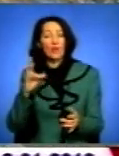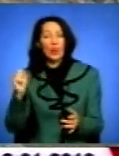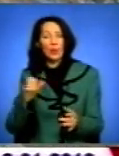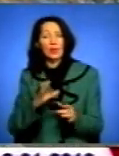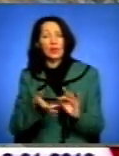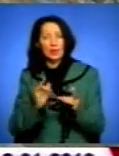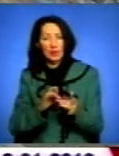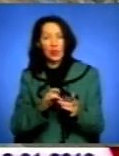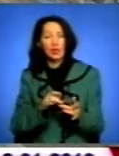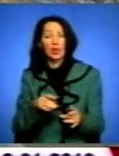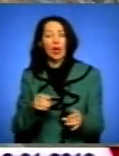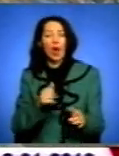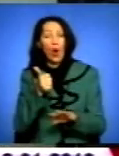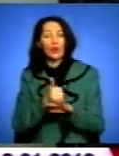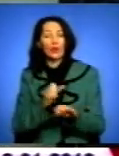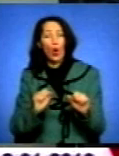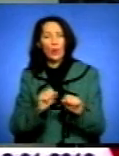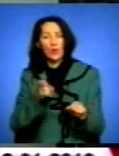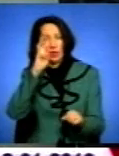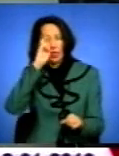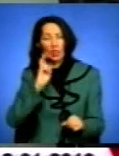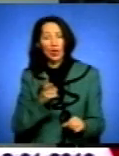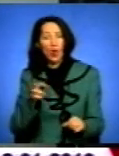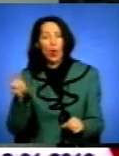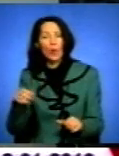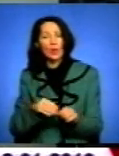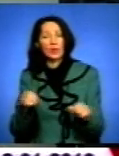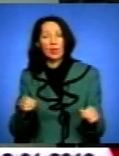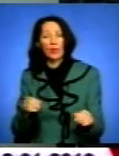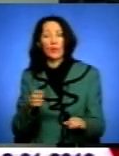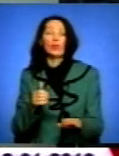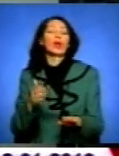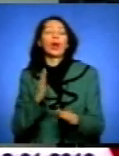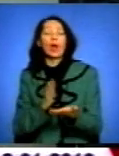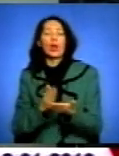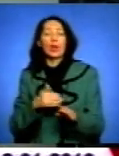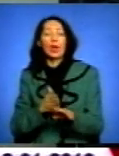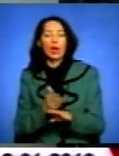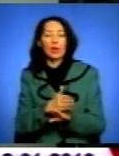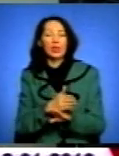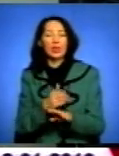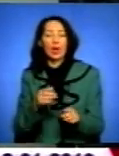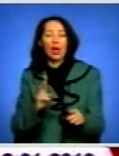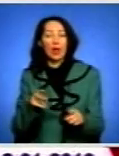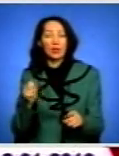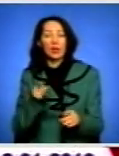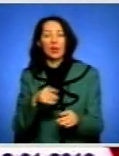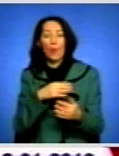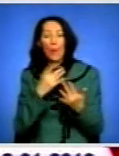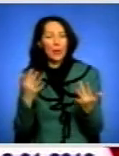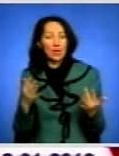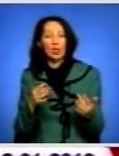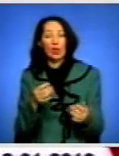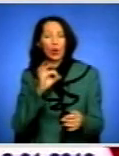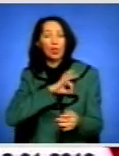Головного управління Держкомзему в області. Справа – публічна кадастрова карта. А там безліч корисної інформації в електронному вигляді.